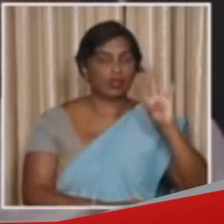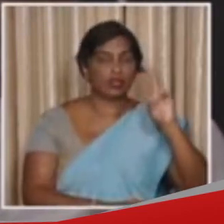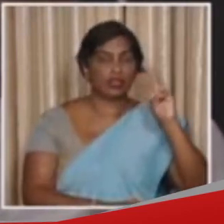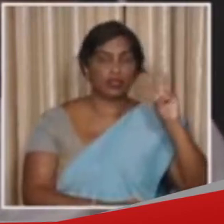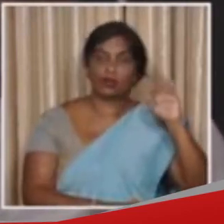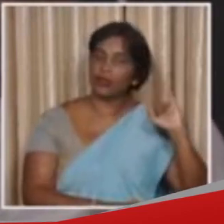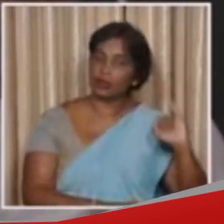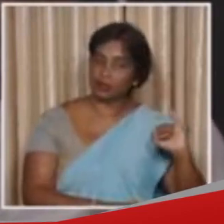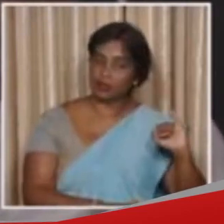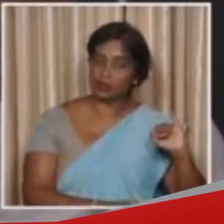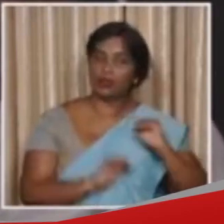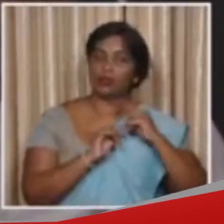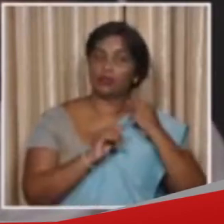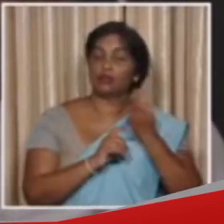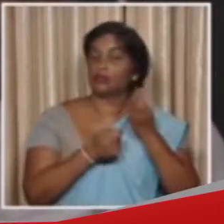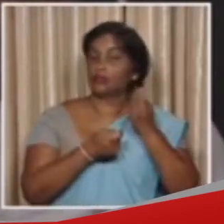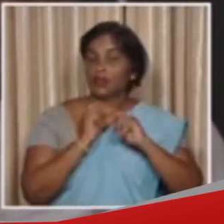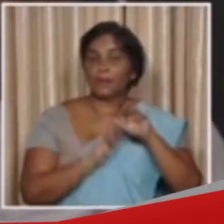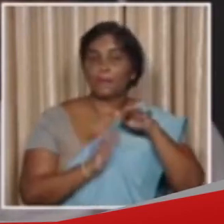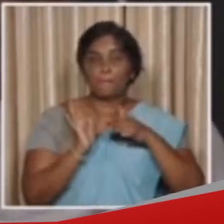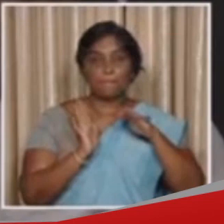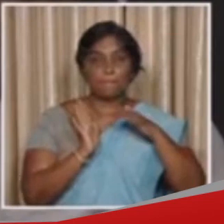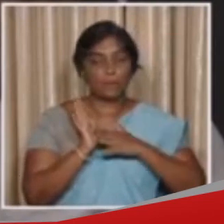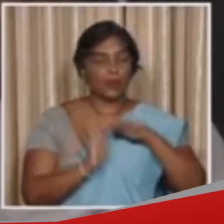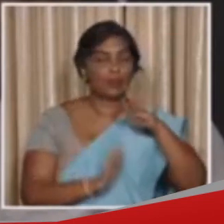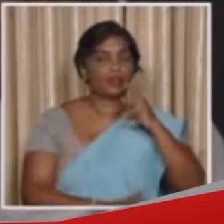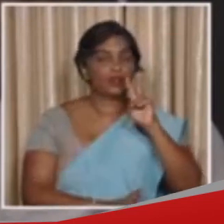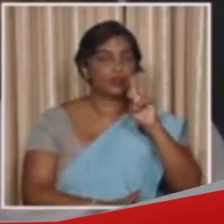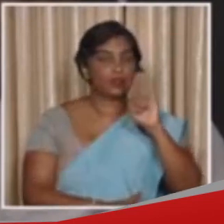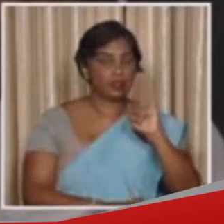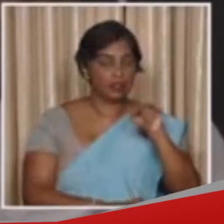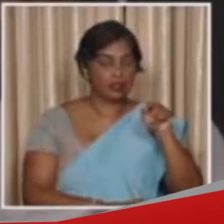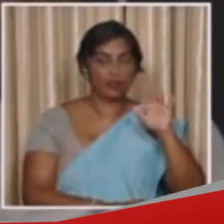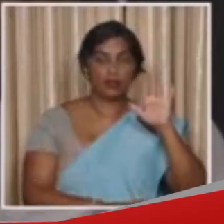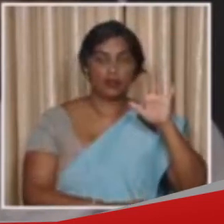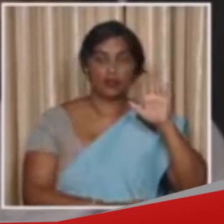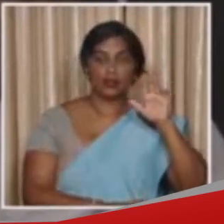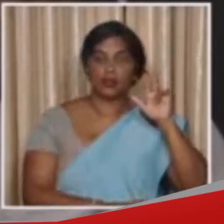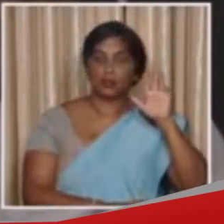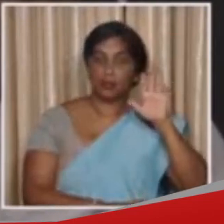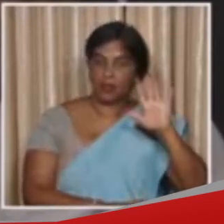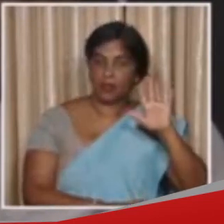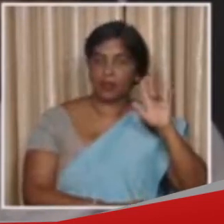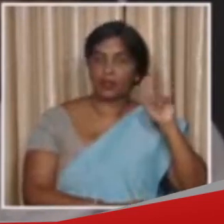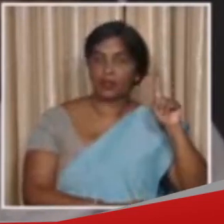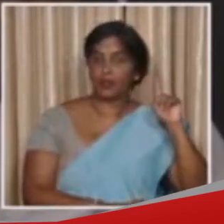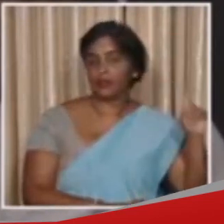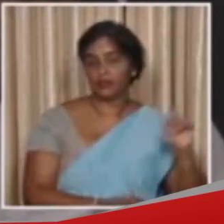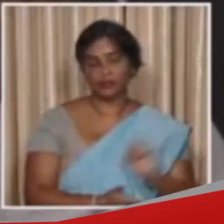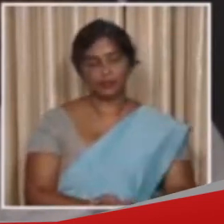931.436 expenditure මිලියන 529.51